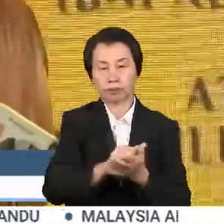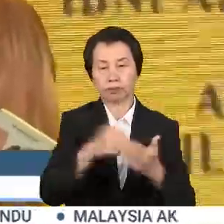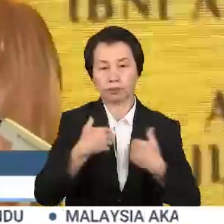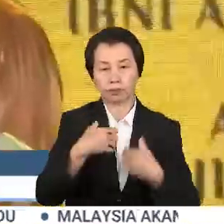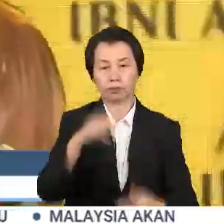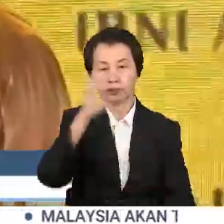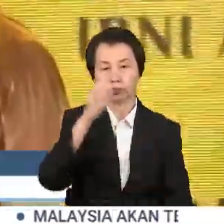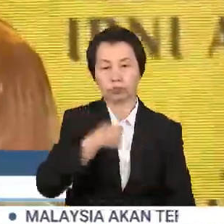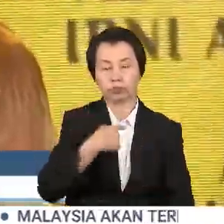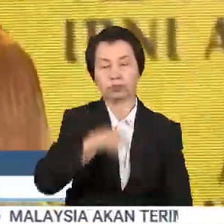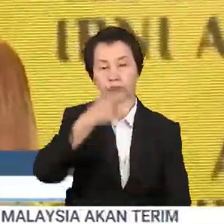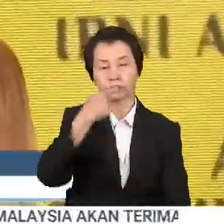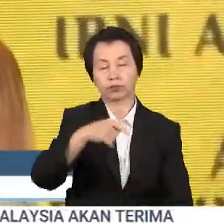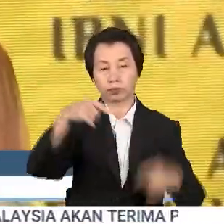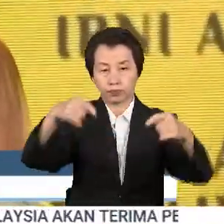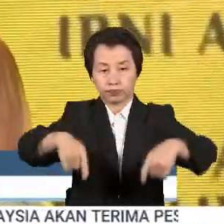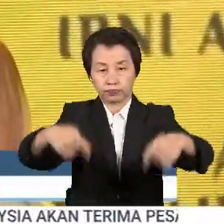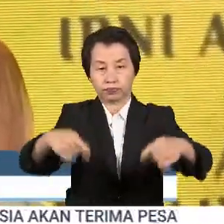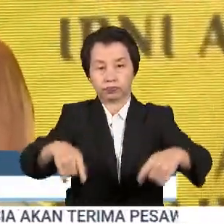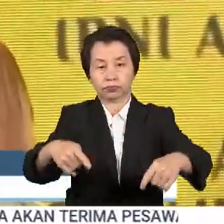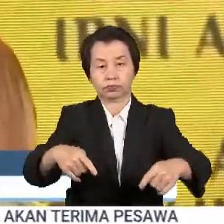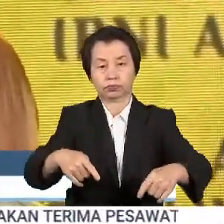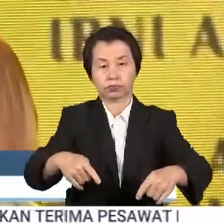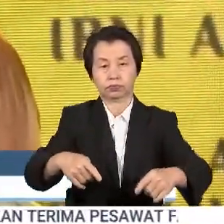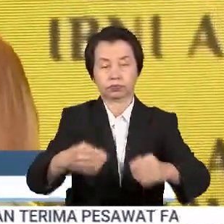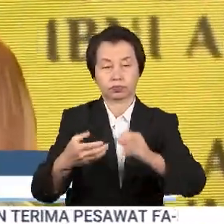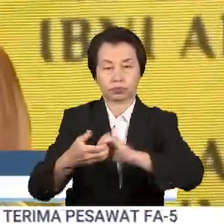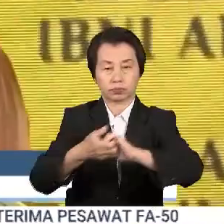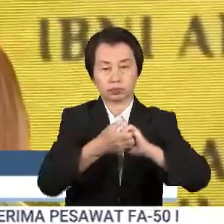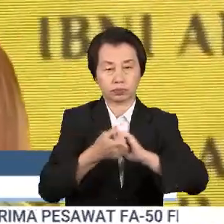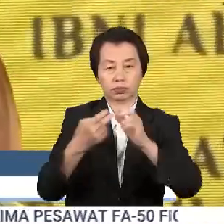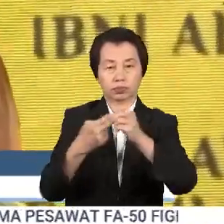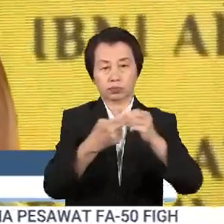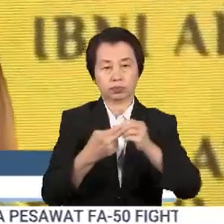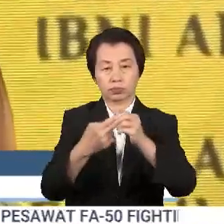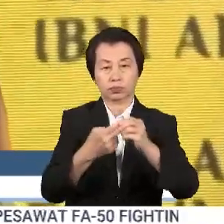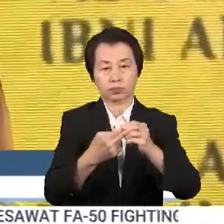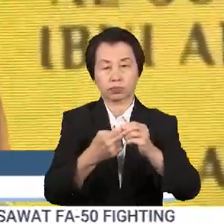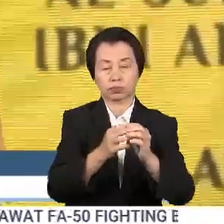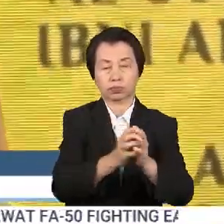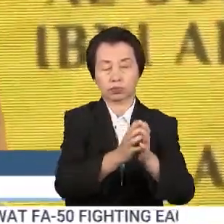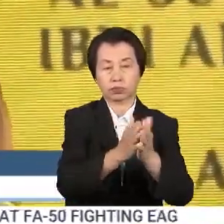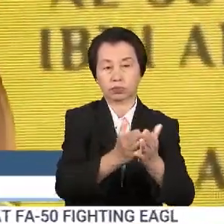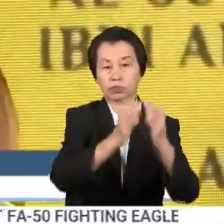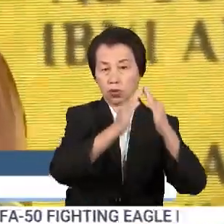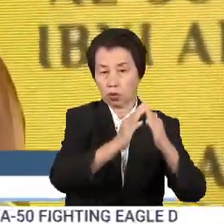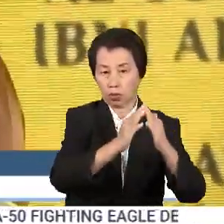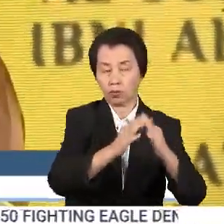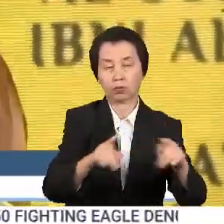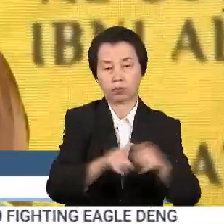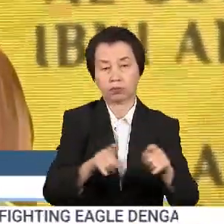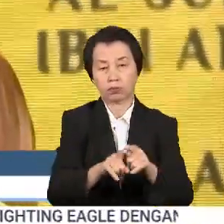Kepatutan saya menyatakan di sini itu unity begins at home ataupun perpaduan